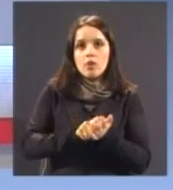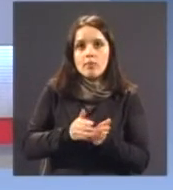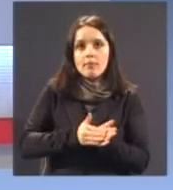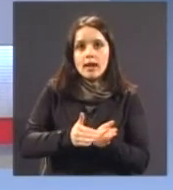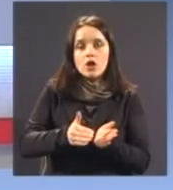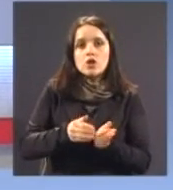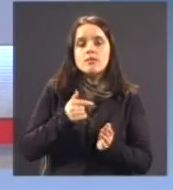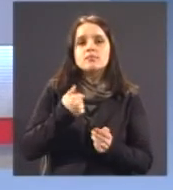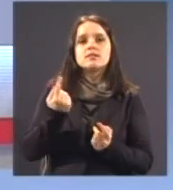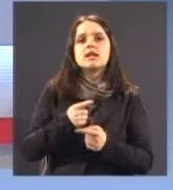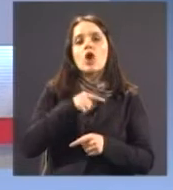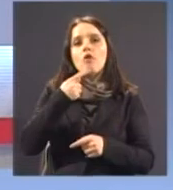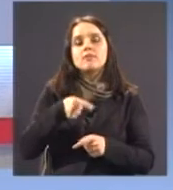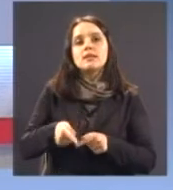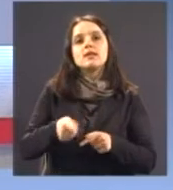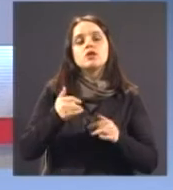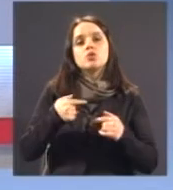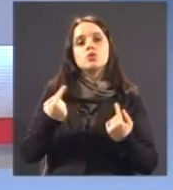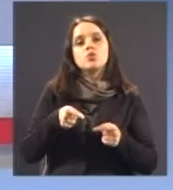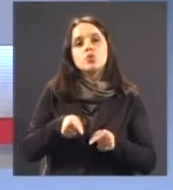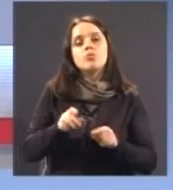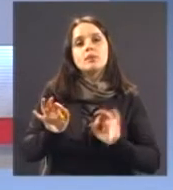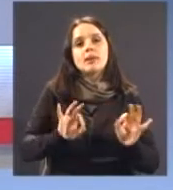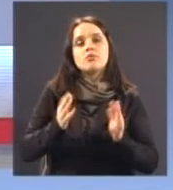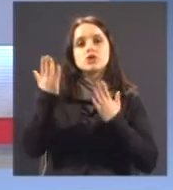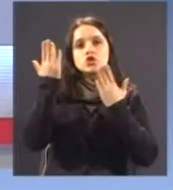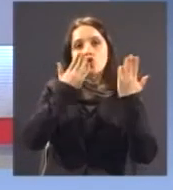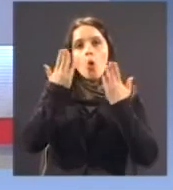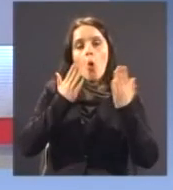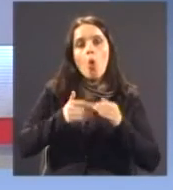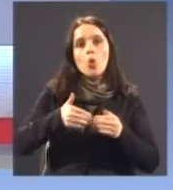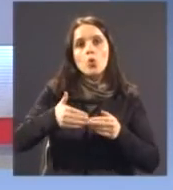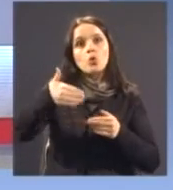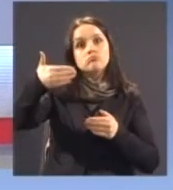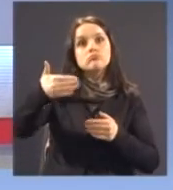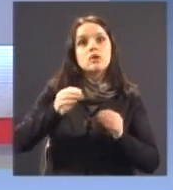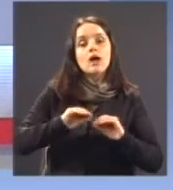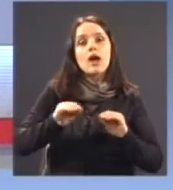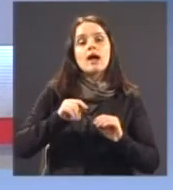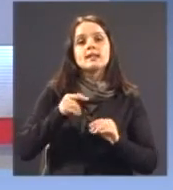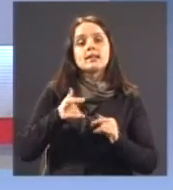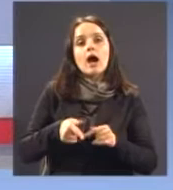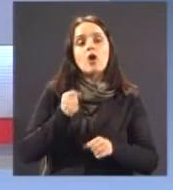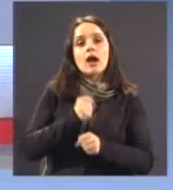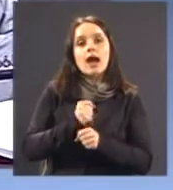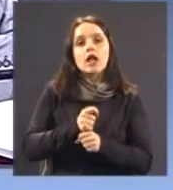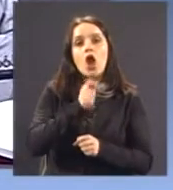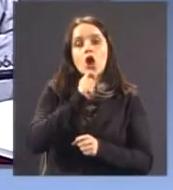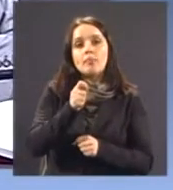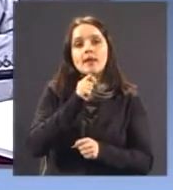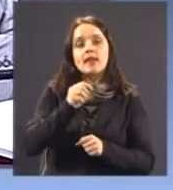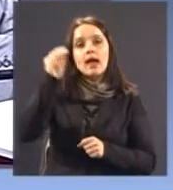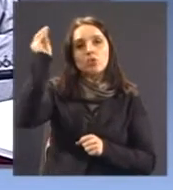govorili, mi nju pripremamo za školu, mi nju pripremamo za školu. Tako da je taj rad logopeda, edukatora,